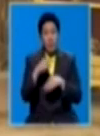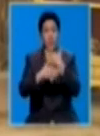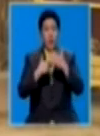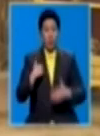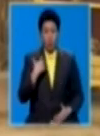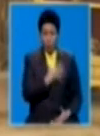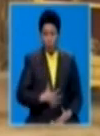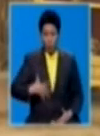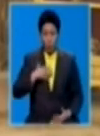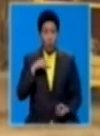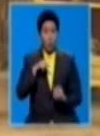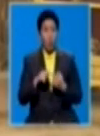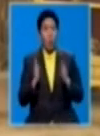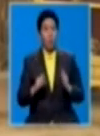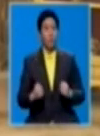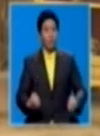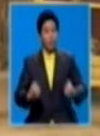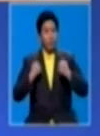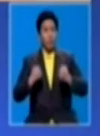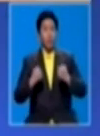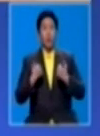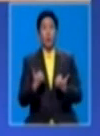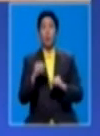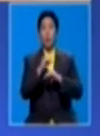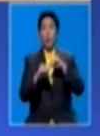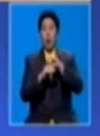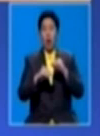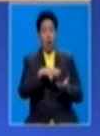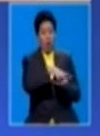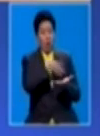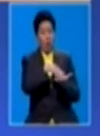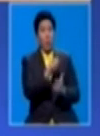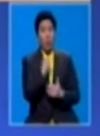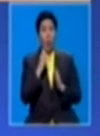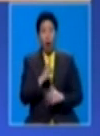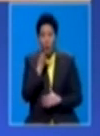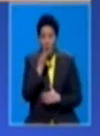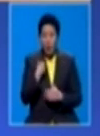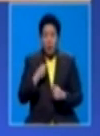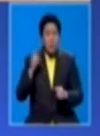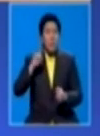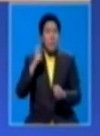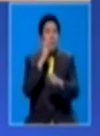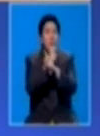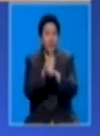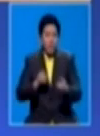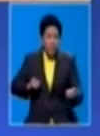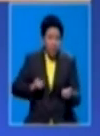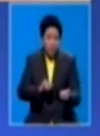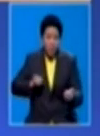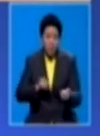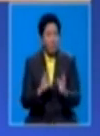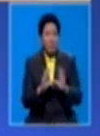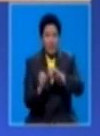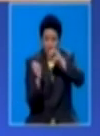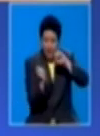ภาพของบุคลากรให้แข็งแรงทางโครงการได้เล่าให้ผมฟังว่าเมื่อชาวนาเลิกใช้ปุ๋ยเคมีและหันมาใช้สารธรรม